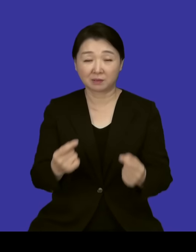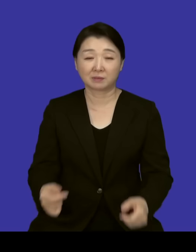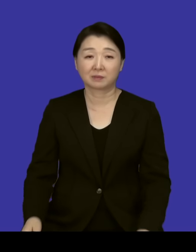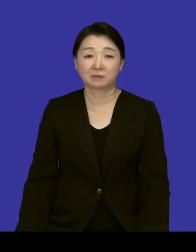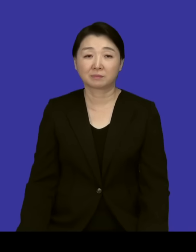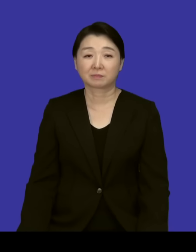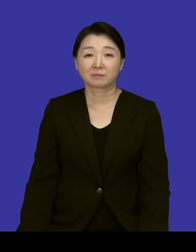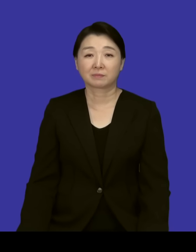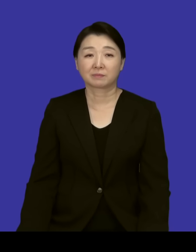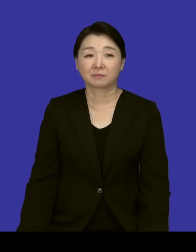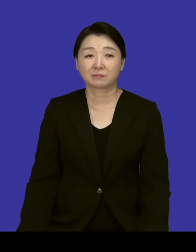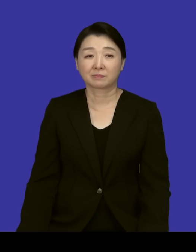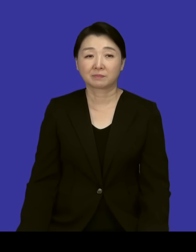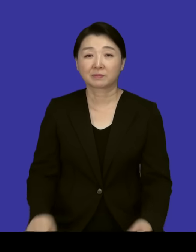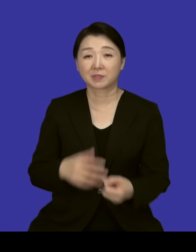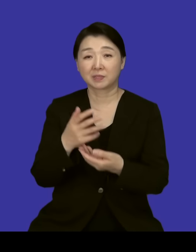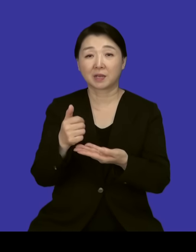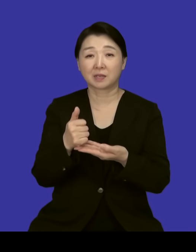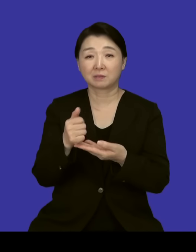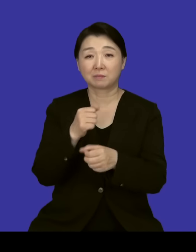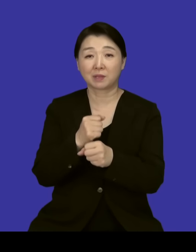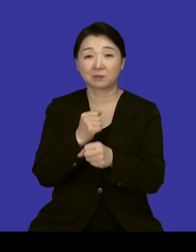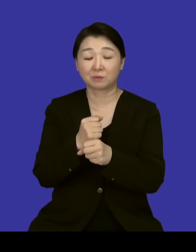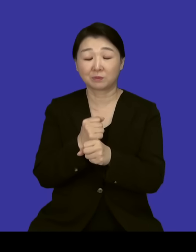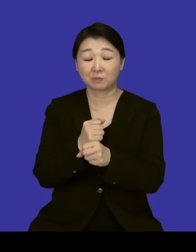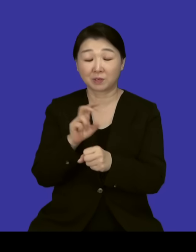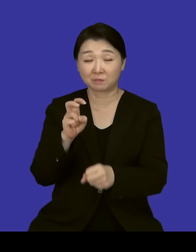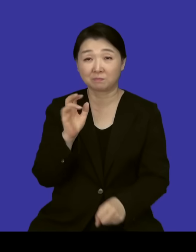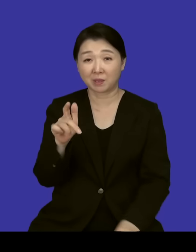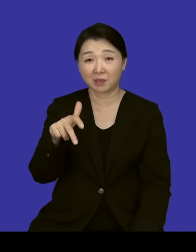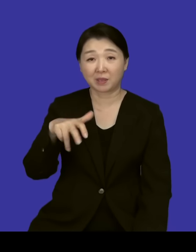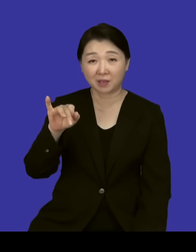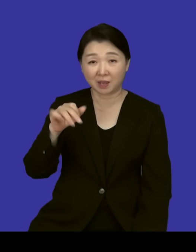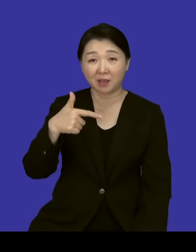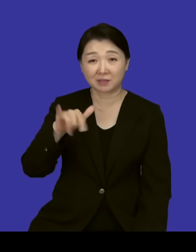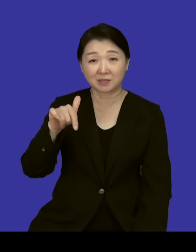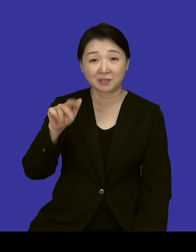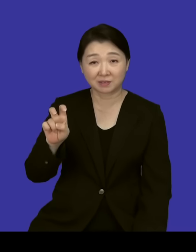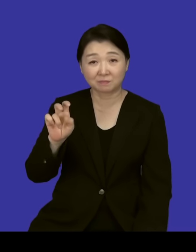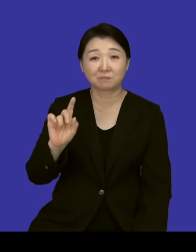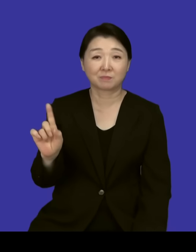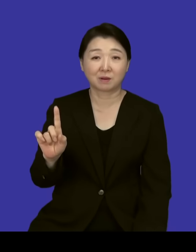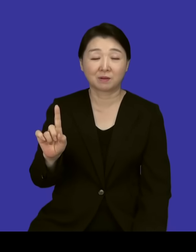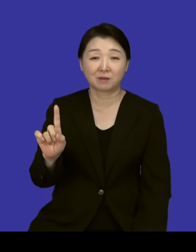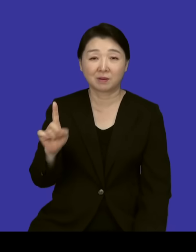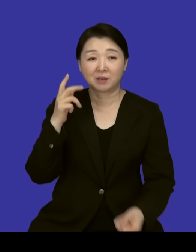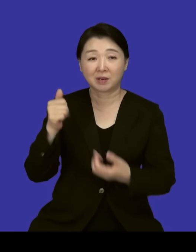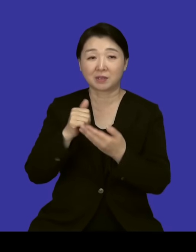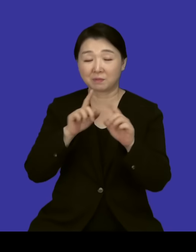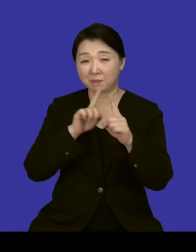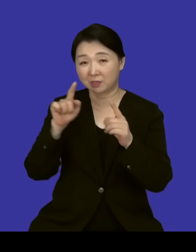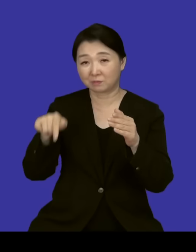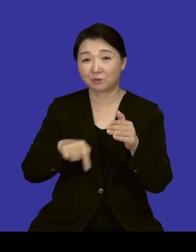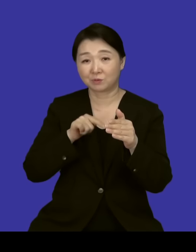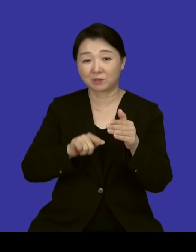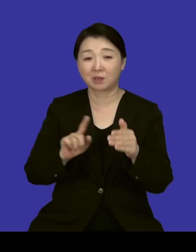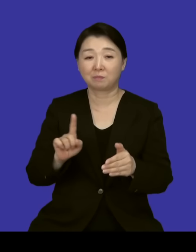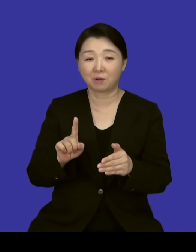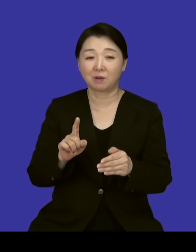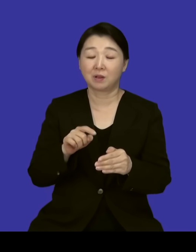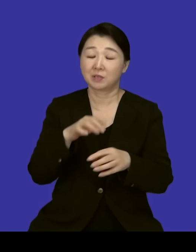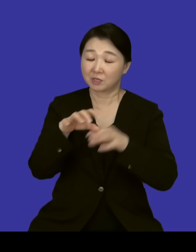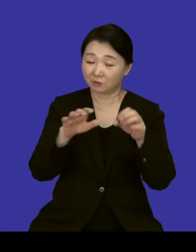근데 이 하나님이 만들어 놓으신 이 메커니즘이 네. 하나님의 말씀 중에 그렇게